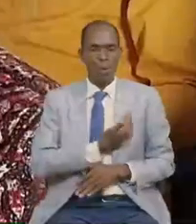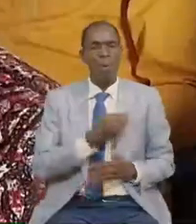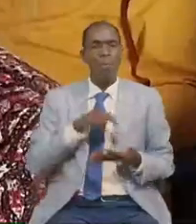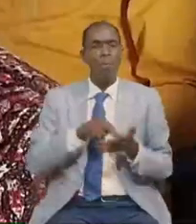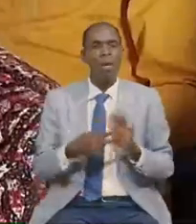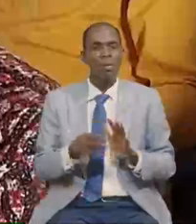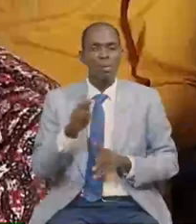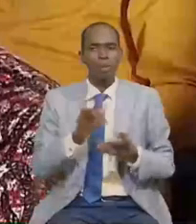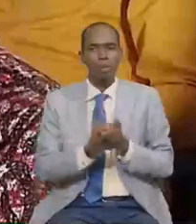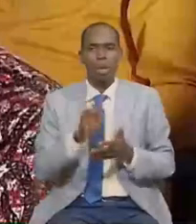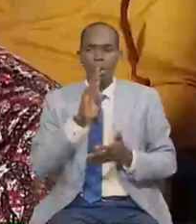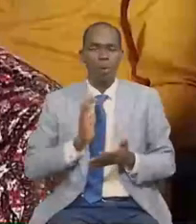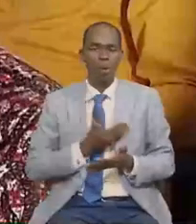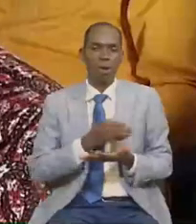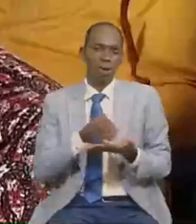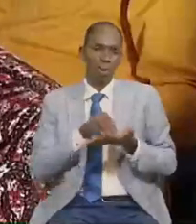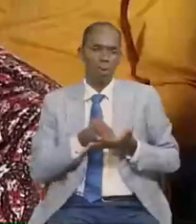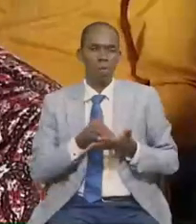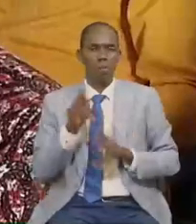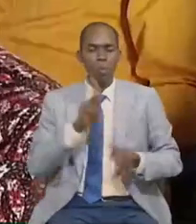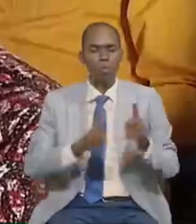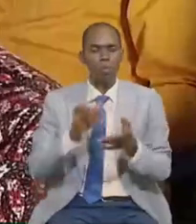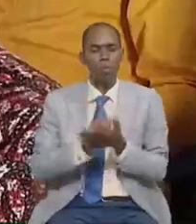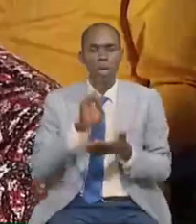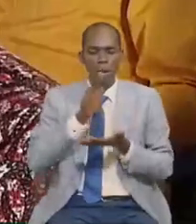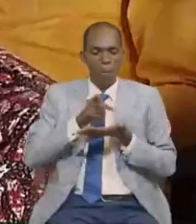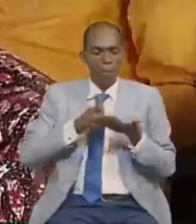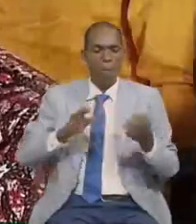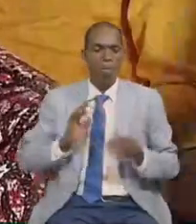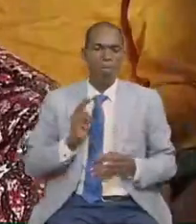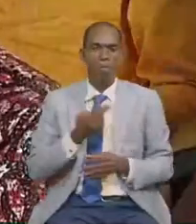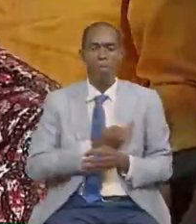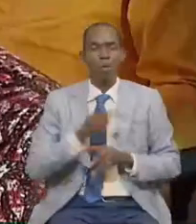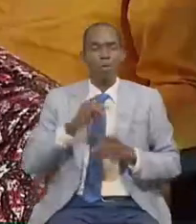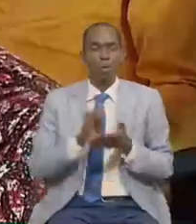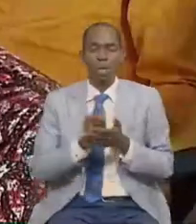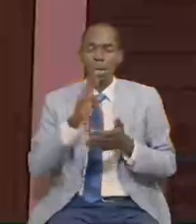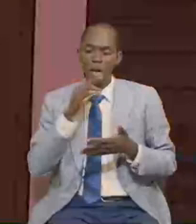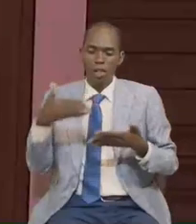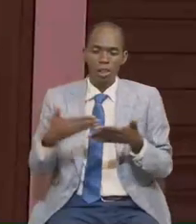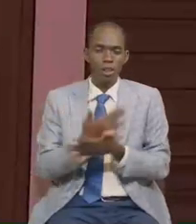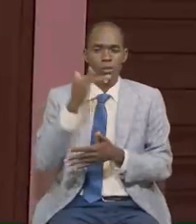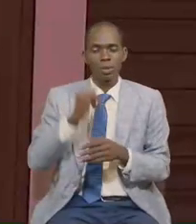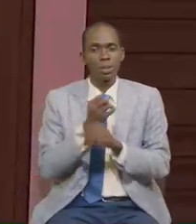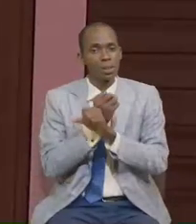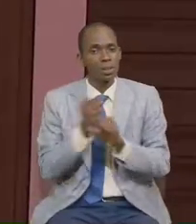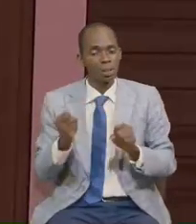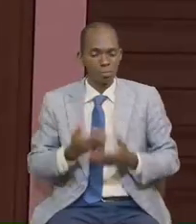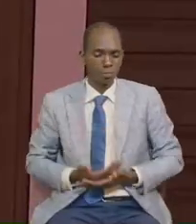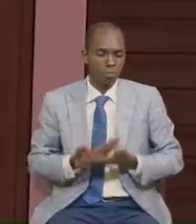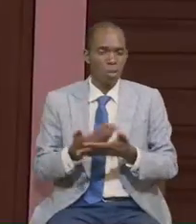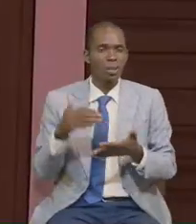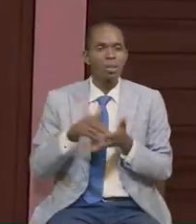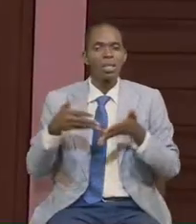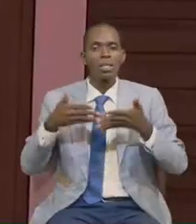font partie de nous, ceux qui sont régénérés, ceux qui sont nés de nouveau, que les nôtres